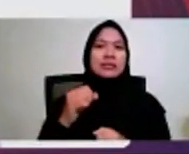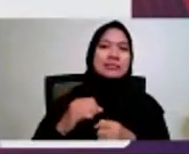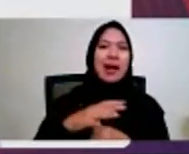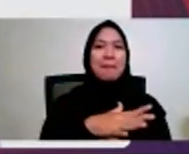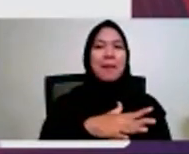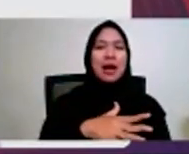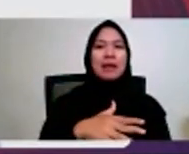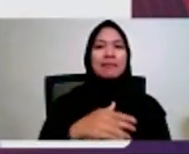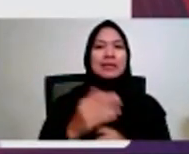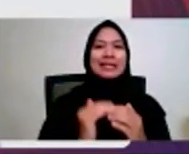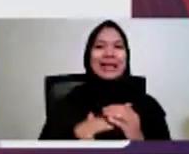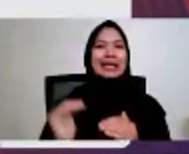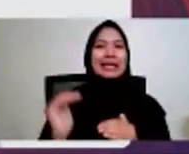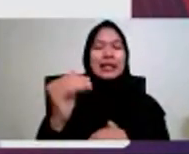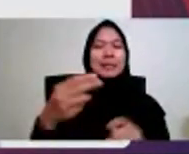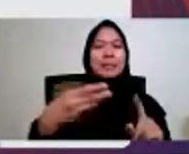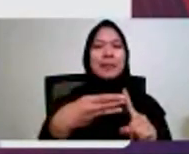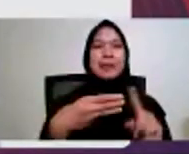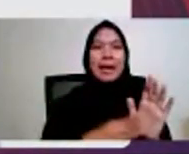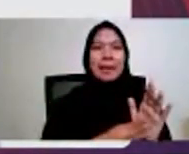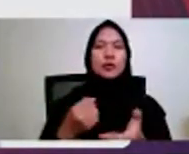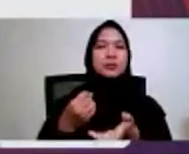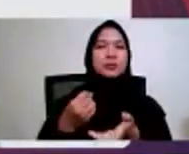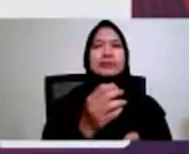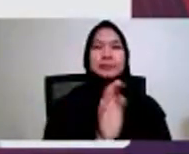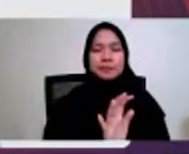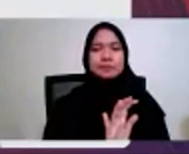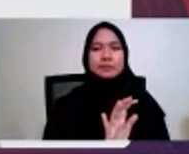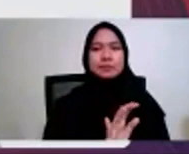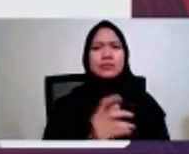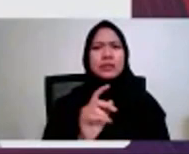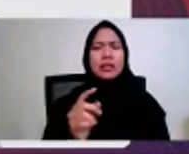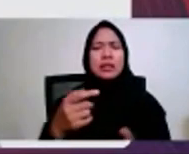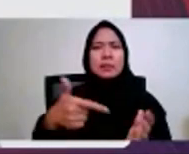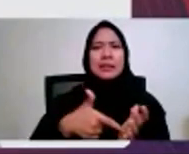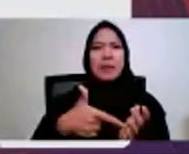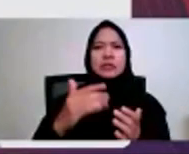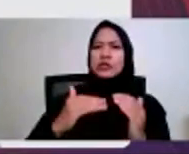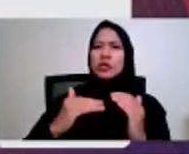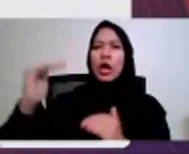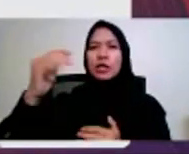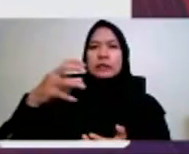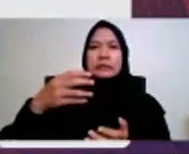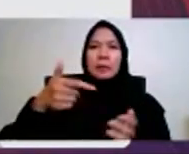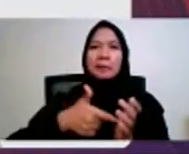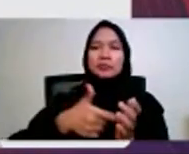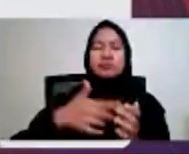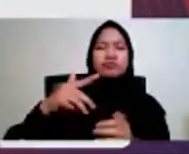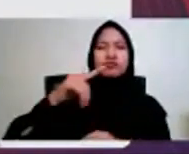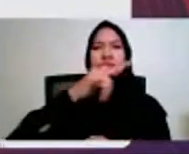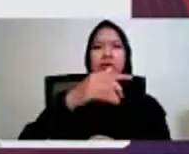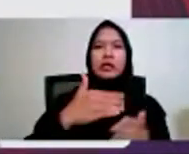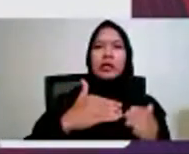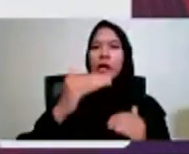rambatan dari kenaikan BBM non subsidi pertamax naik avtur naik tarif angkutan udara